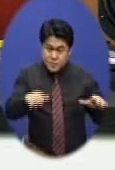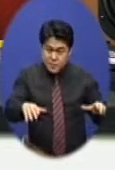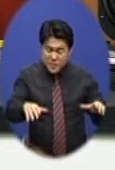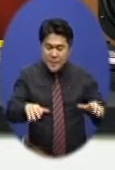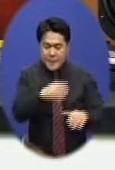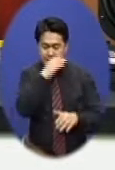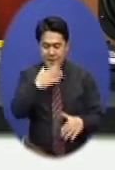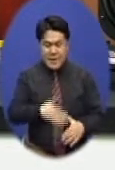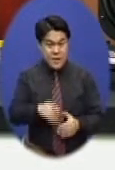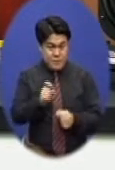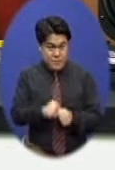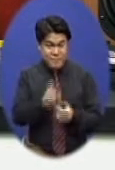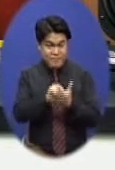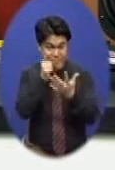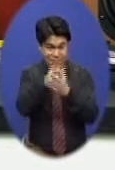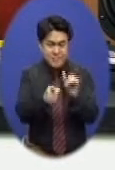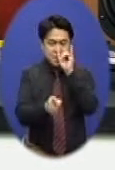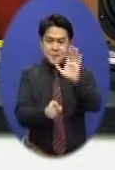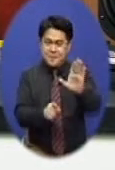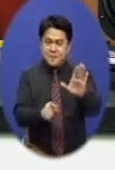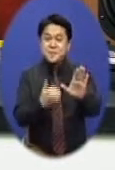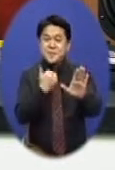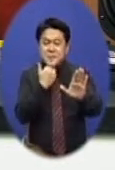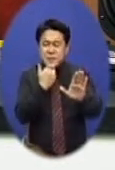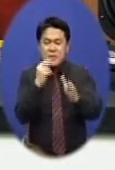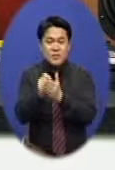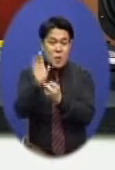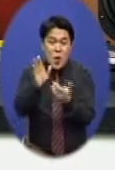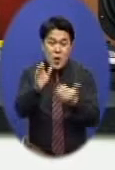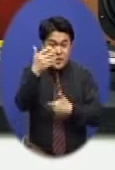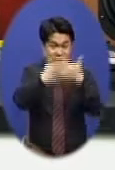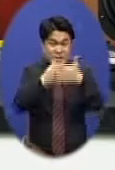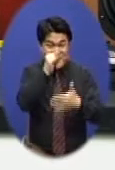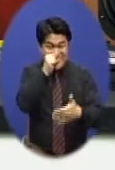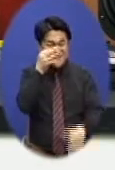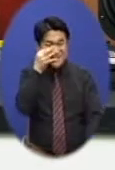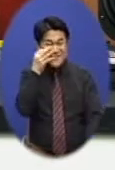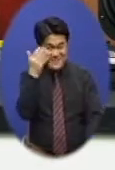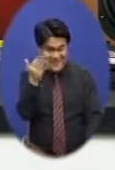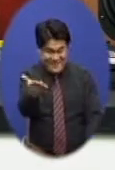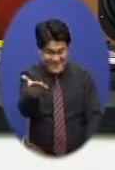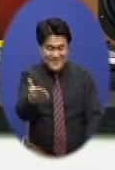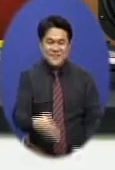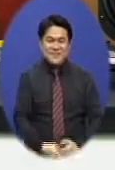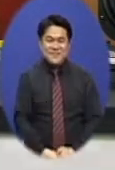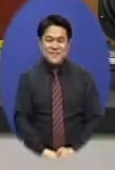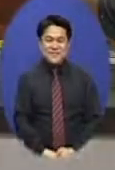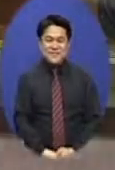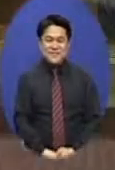날입니다. 그렇습니다. 자, 퀴즈를 내기 전에 영상부터 네. 준비되어 그러죠. 있잖아요. 영상 웃어. 먼저 보여 네. 주세요.